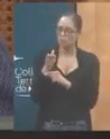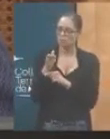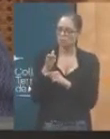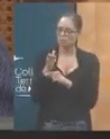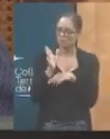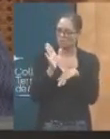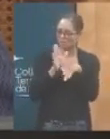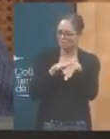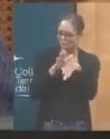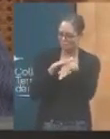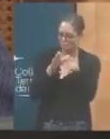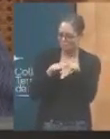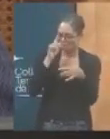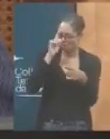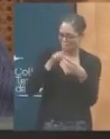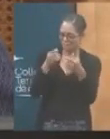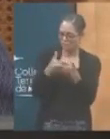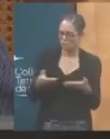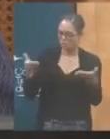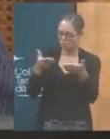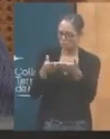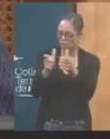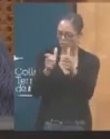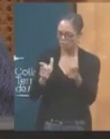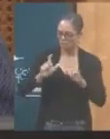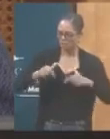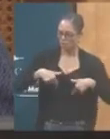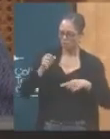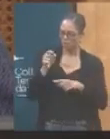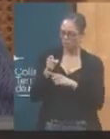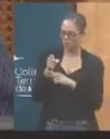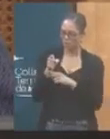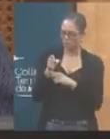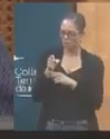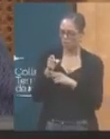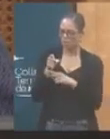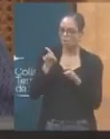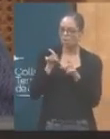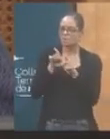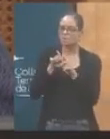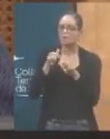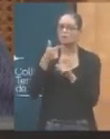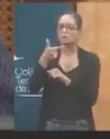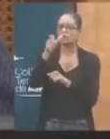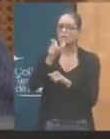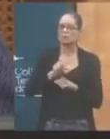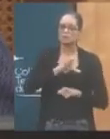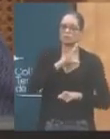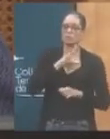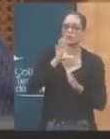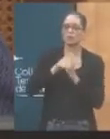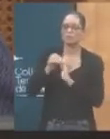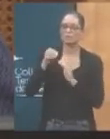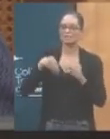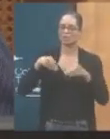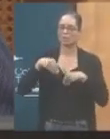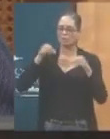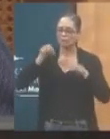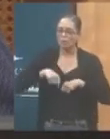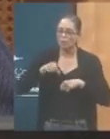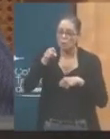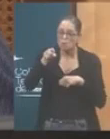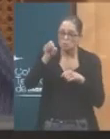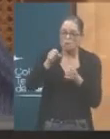au sujet de la situation du campus caribéen des Arts, notamment à propos de 2 enseignants dont le directeur sont susceptibles